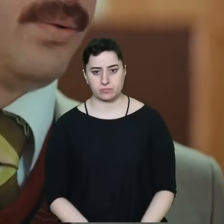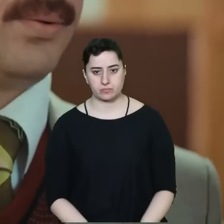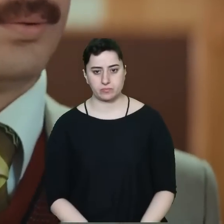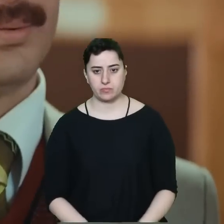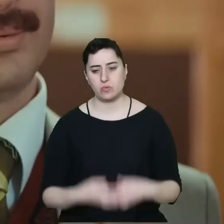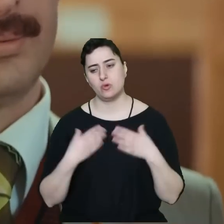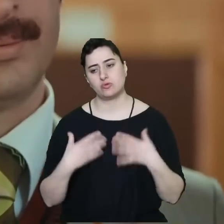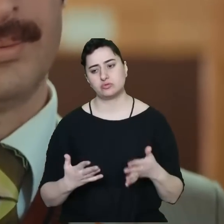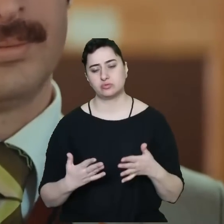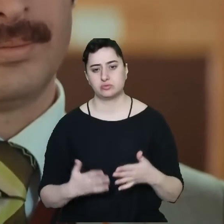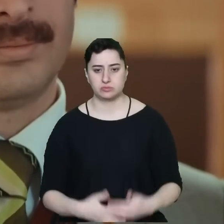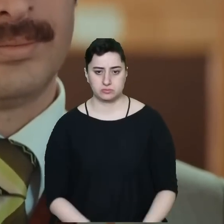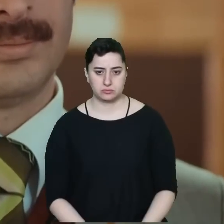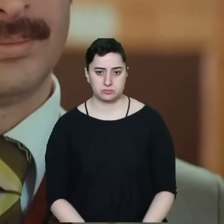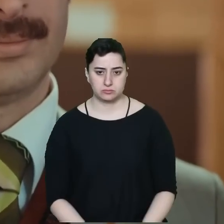Of.